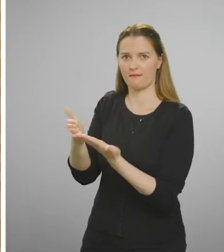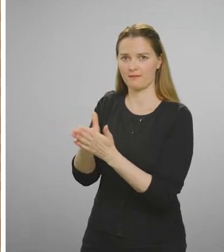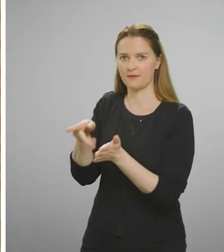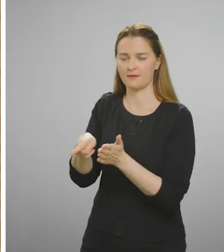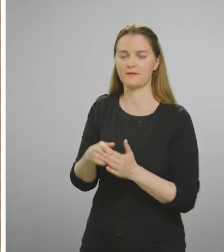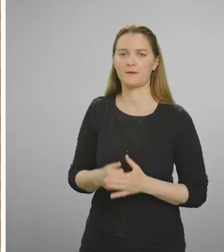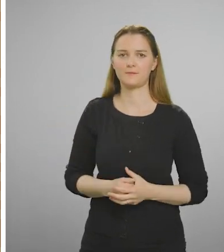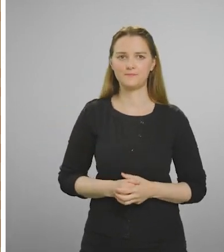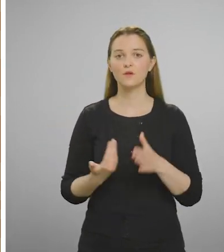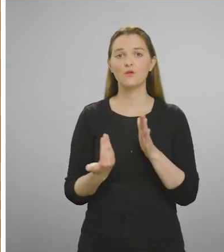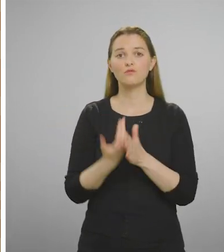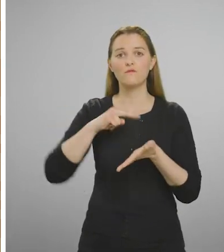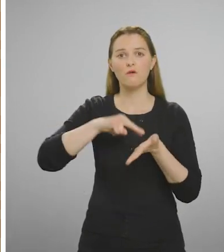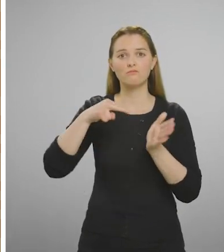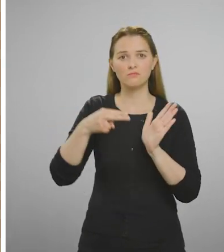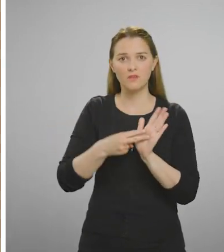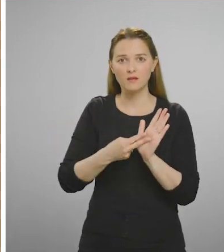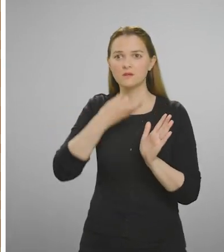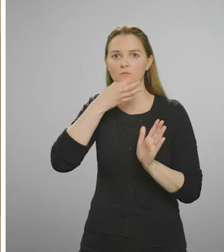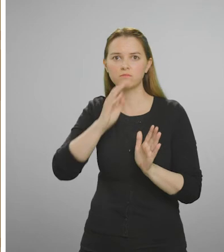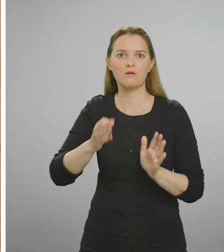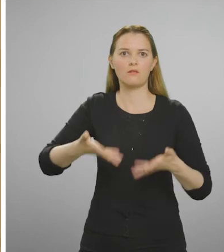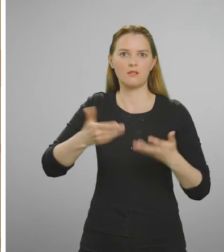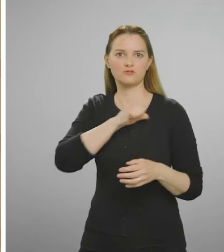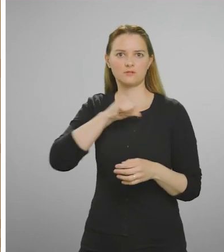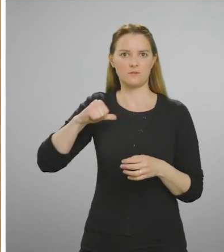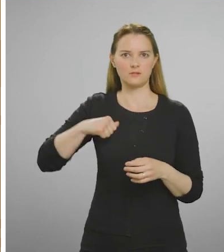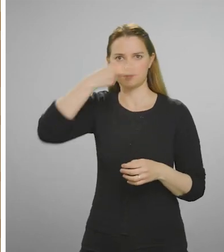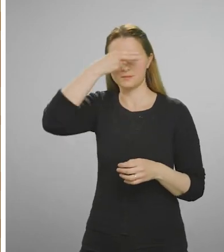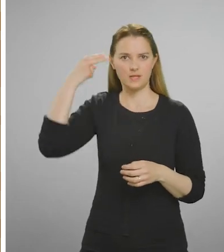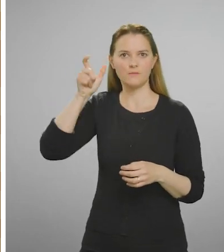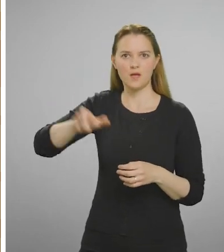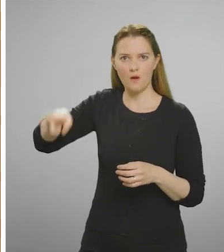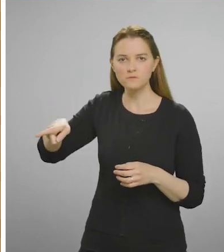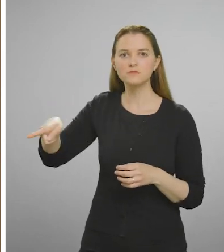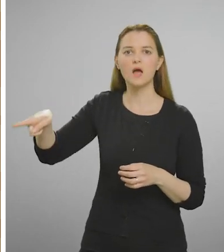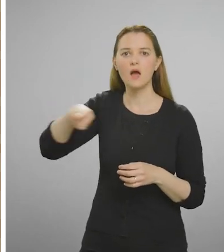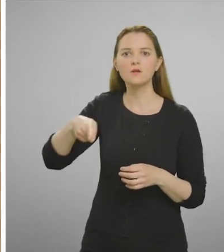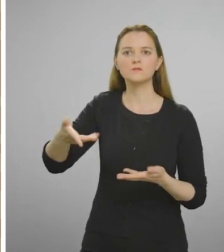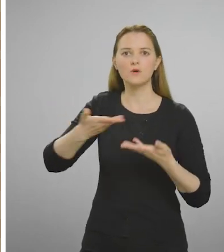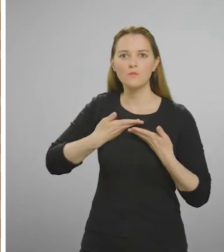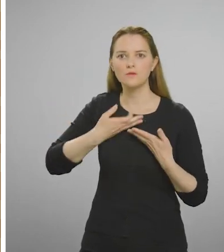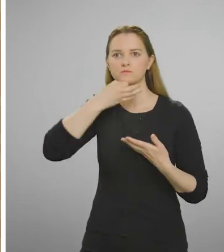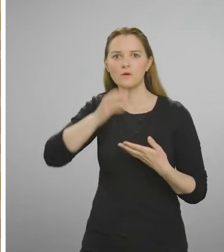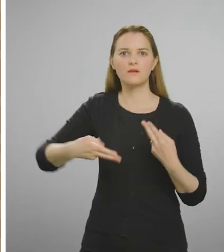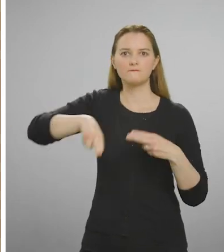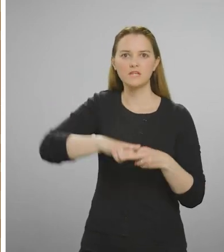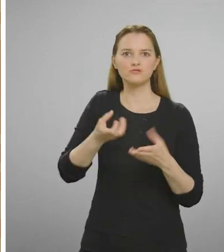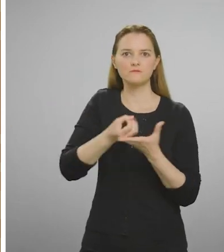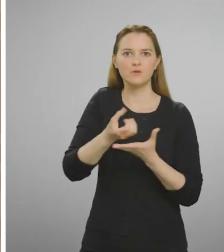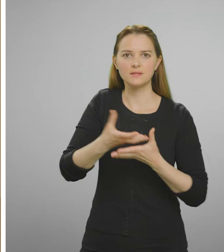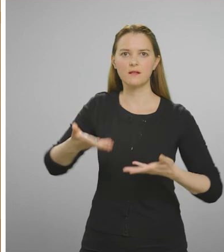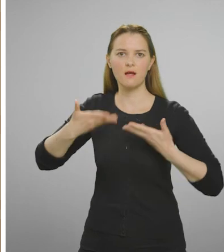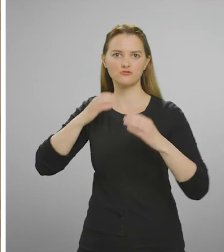strojno čitljivom formatu. Nove tehnologije otvorile su vrata samostalnosti slijepim osobama, od boljeg protoka